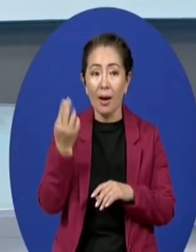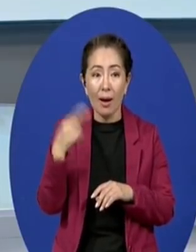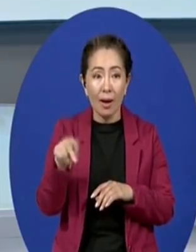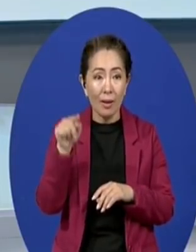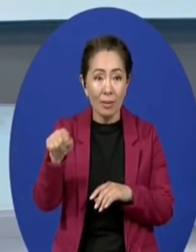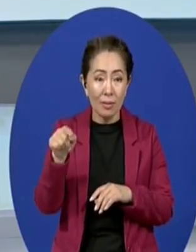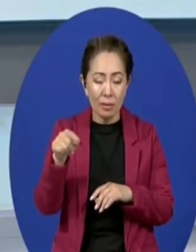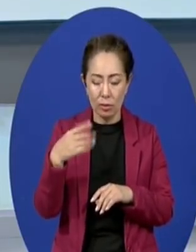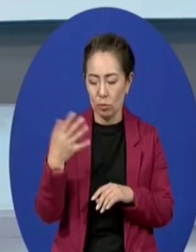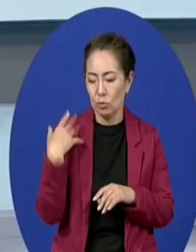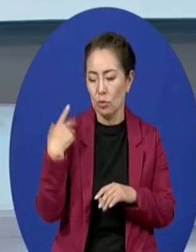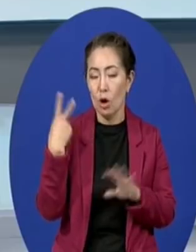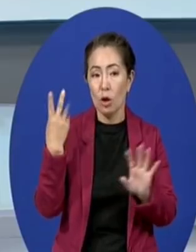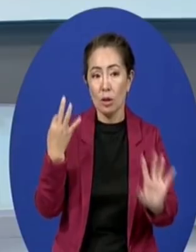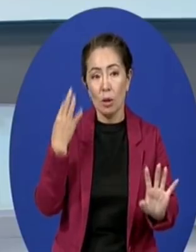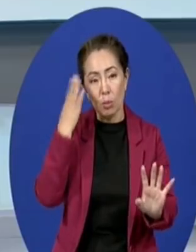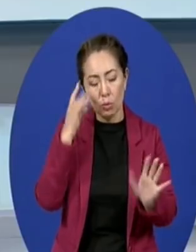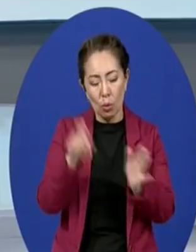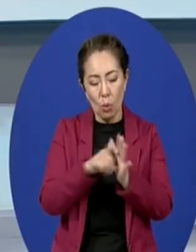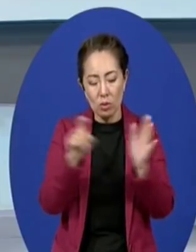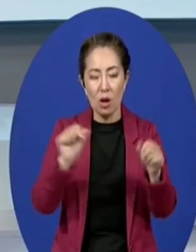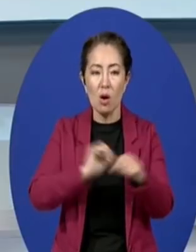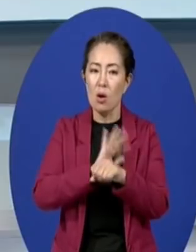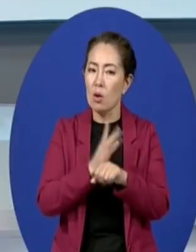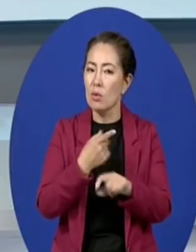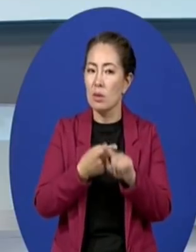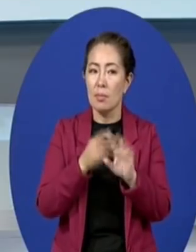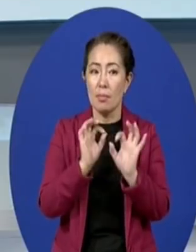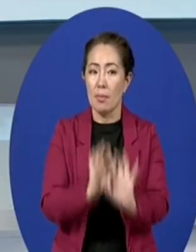сүүлийн 28 хоногт коронавирусны халдварын тохиолдол